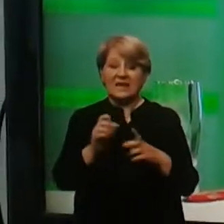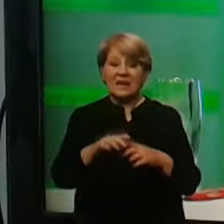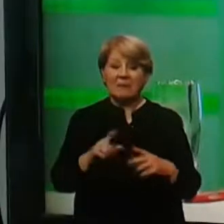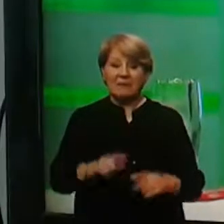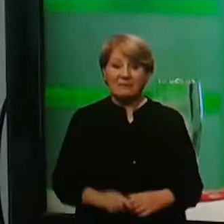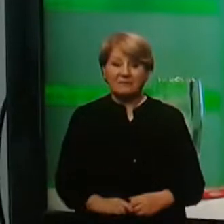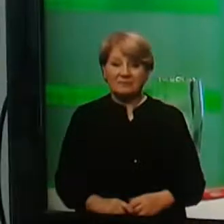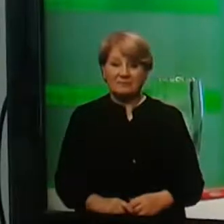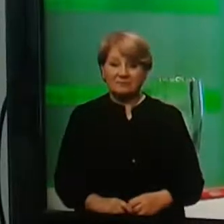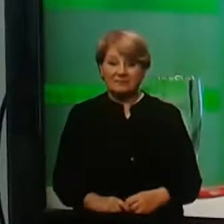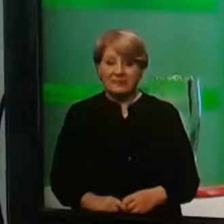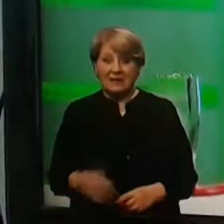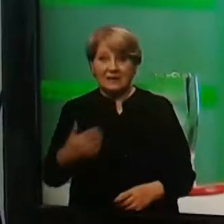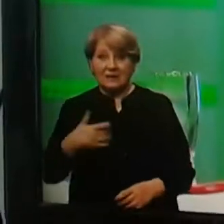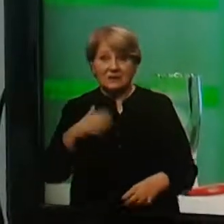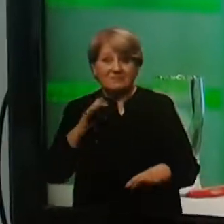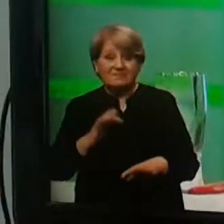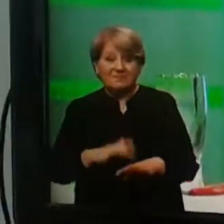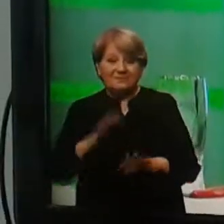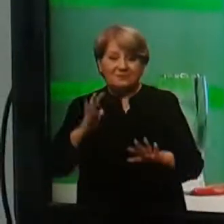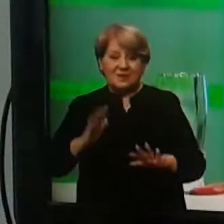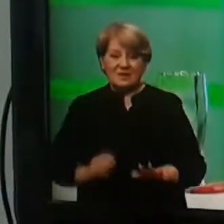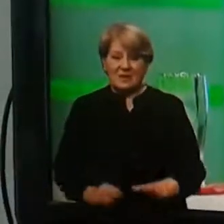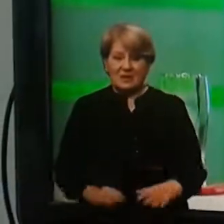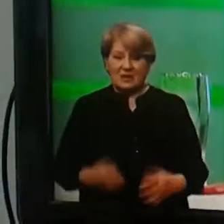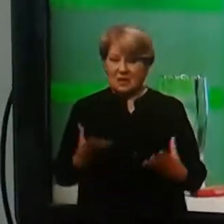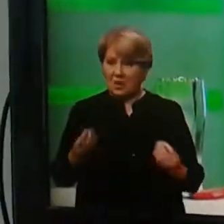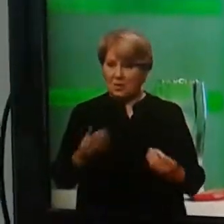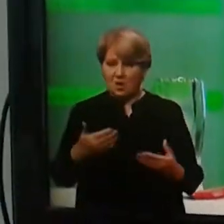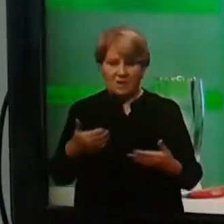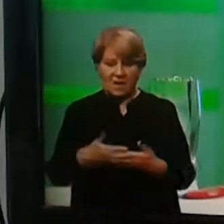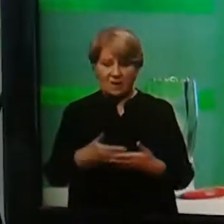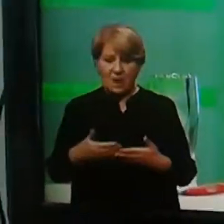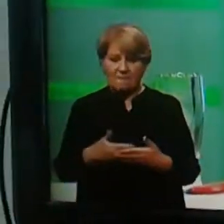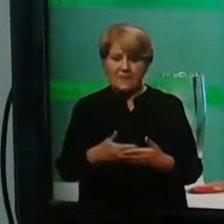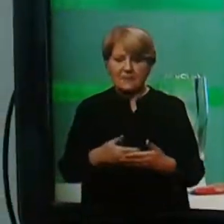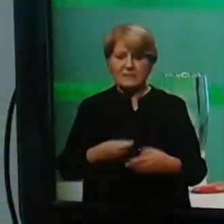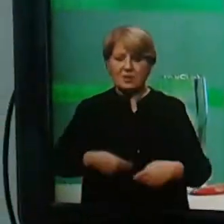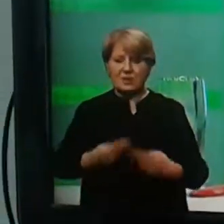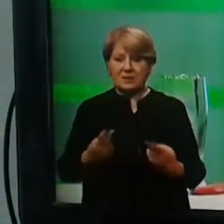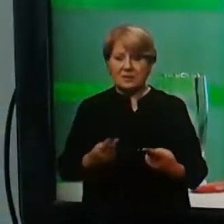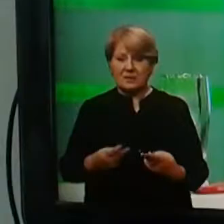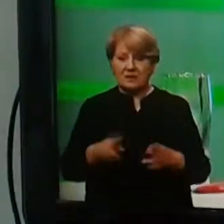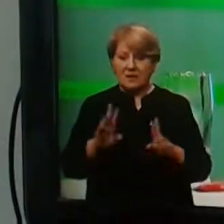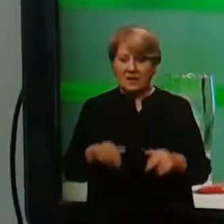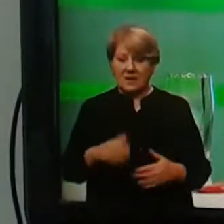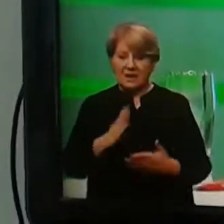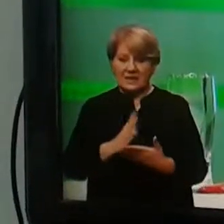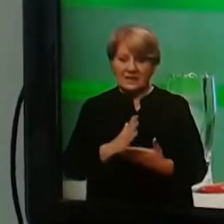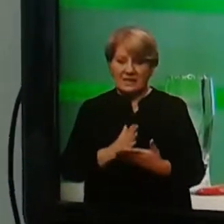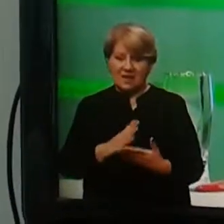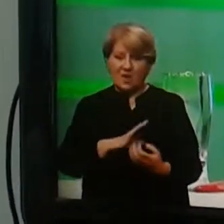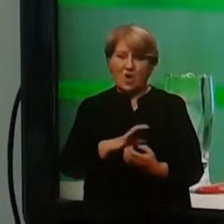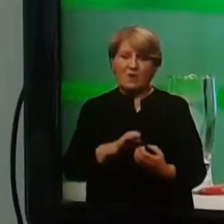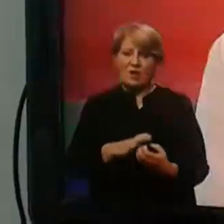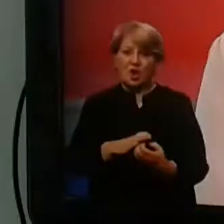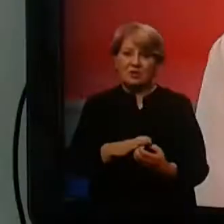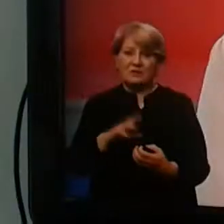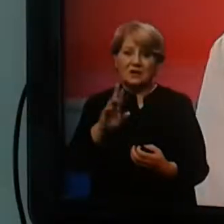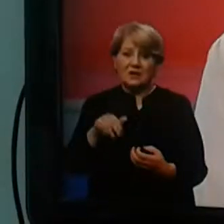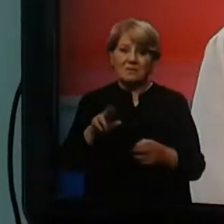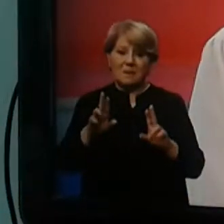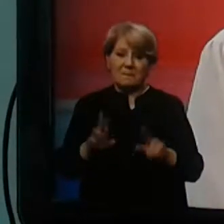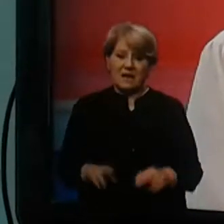Dakle, to me je stvarno potreslo, kao i mnoga vaša pisma, poštovani gledatelji, ali uistinu svaki ovaj roditelj